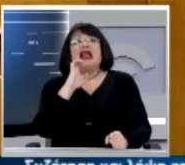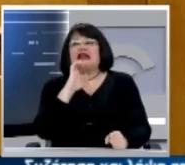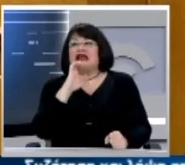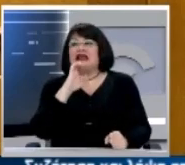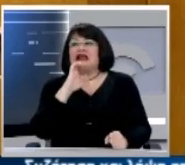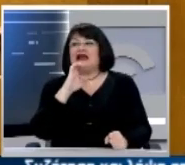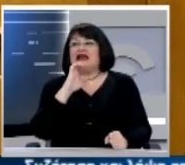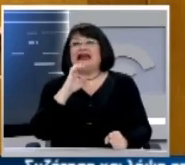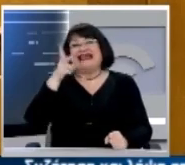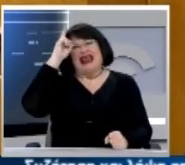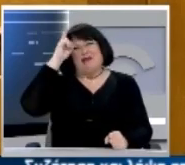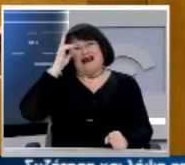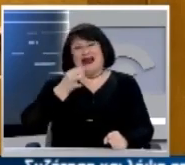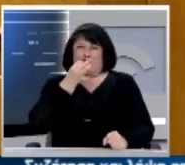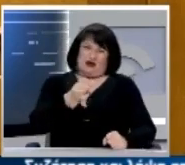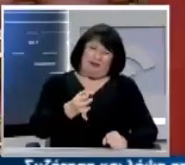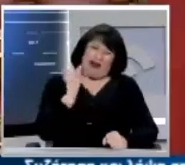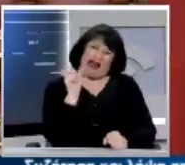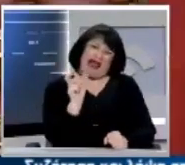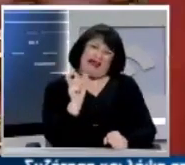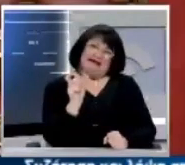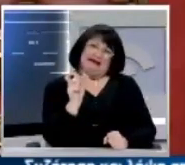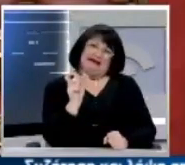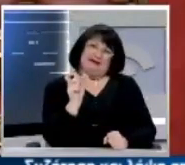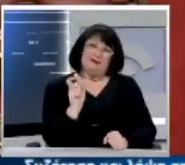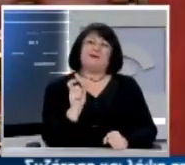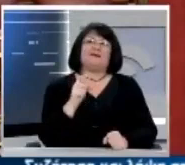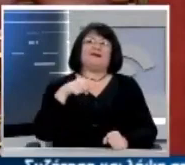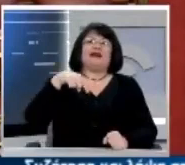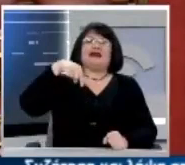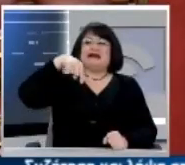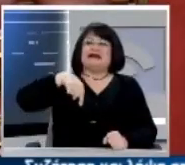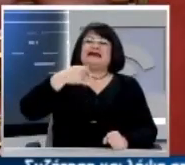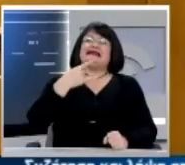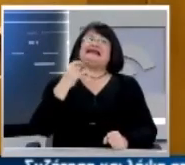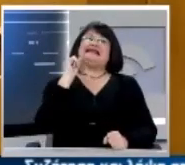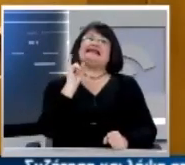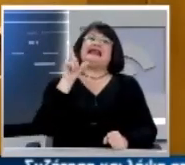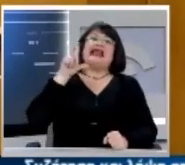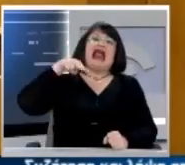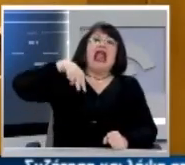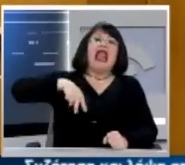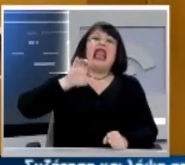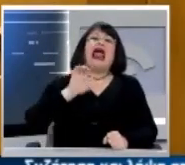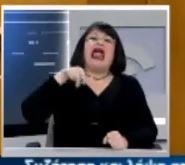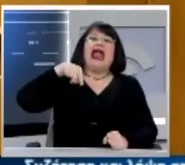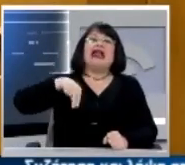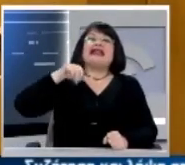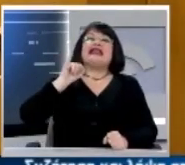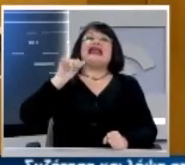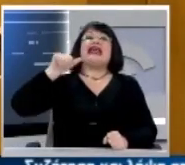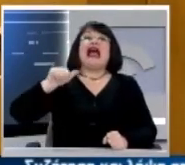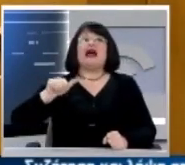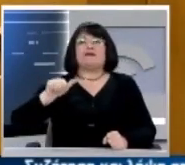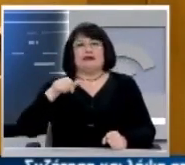τις τρεις χαμηλότερες τιμές που τότε υπήρχαν, περίπου στα 1.850 ευρώ χονδρική